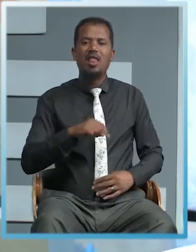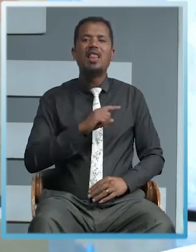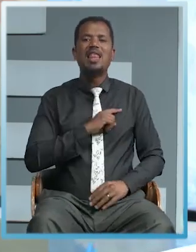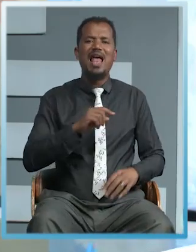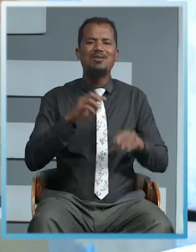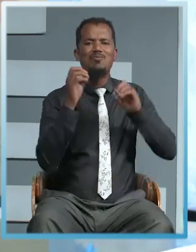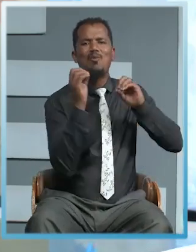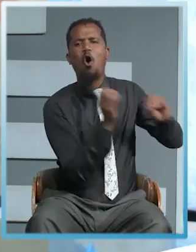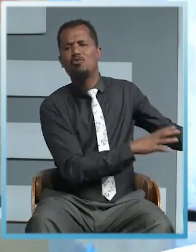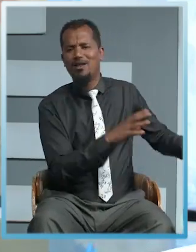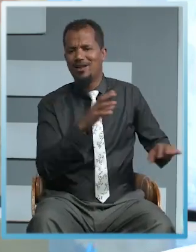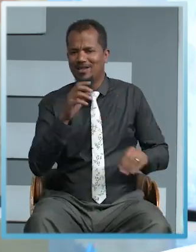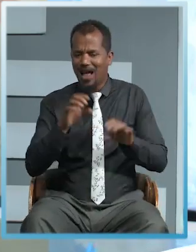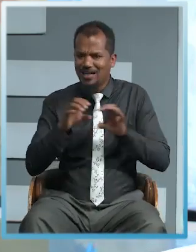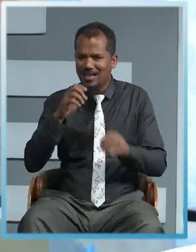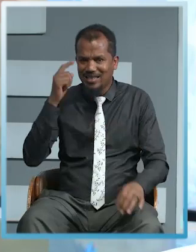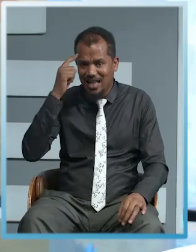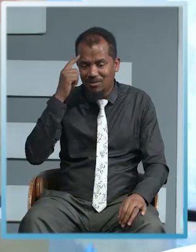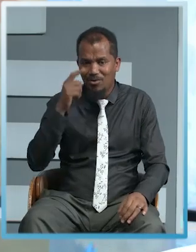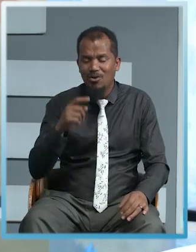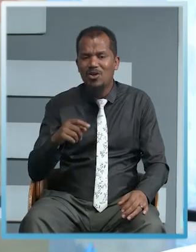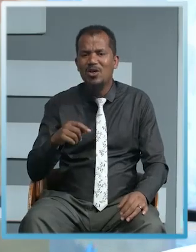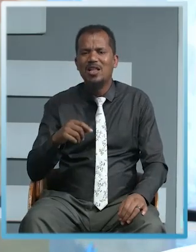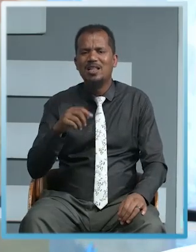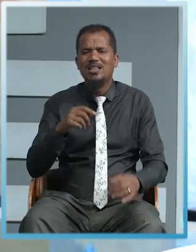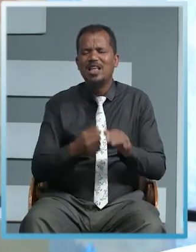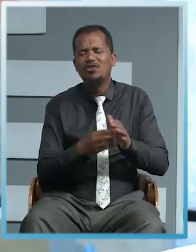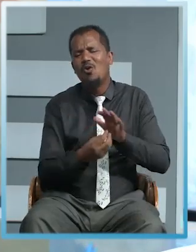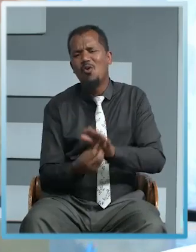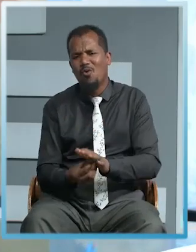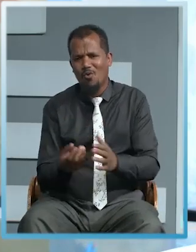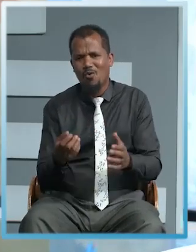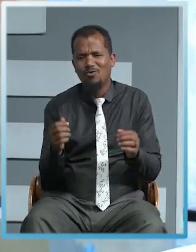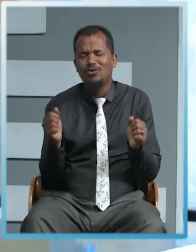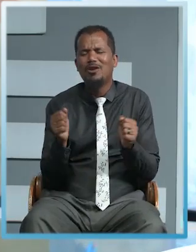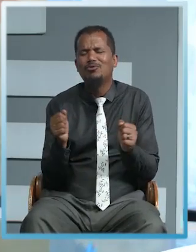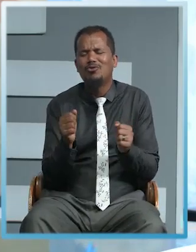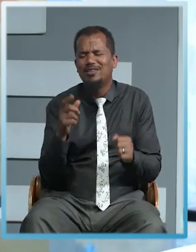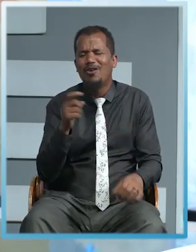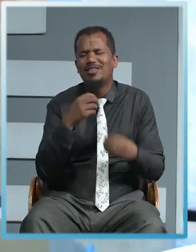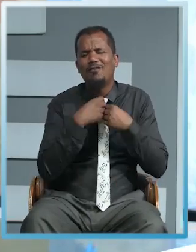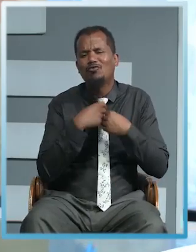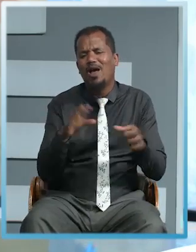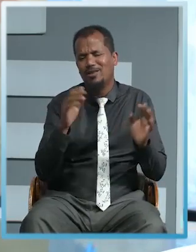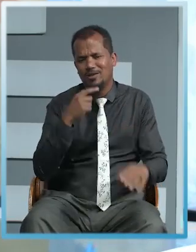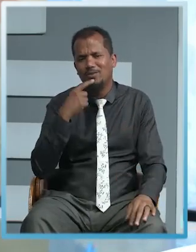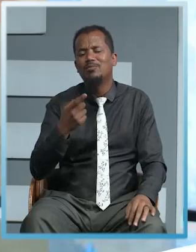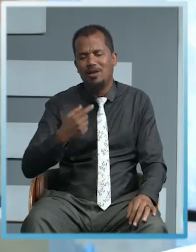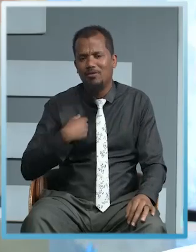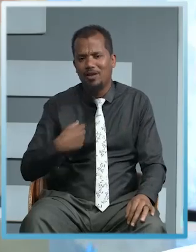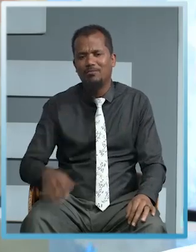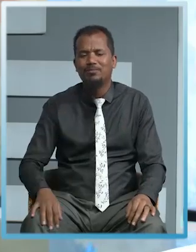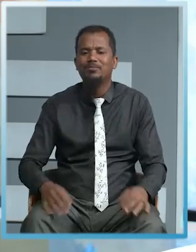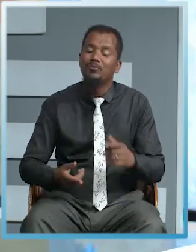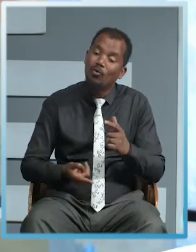መወርወር አድርገን ስለወሰድ ነው። አንዱ የተጽዕኖ መንገድ በዛ። ለዚህ ጠፍቷል፣ ደብዝቷል ሳይሆን ጠፍቷል ብዬ የደፈርኩት ለዚህ ነው ማለት